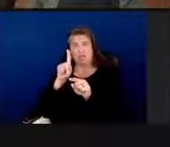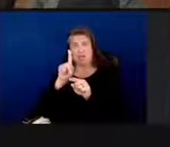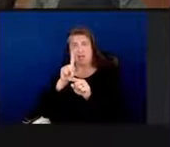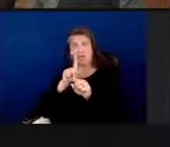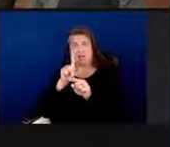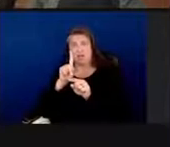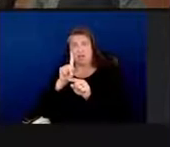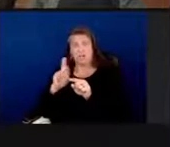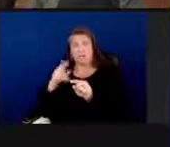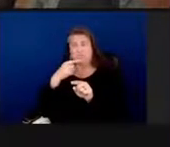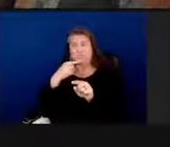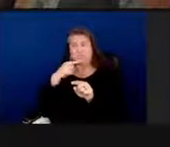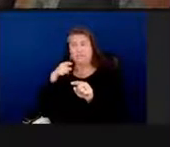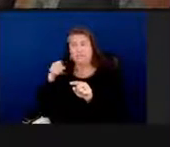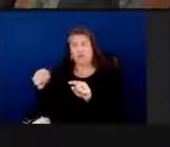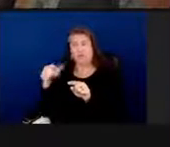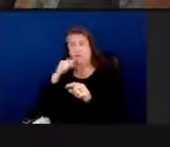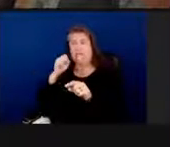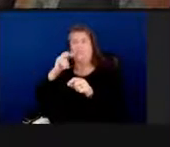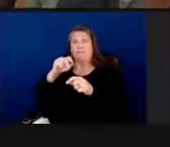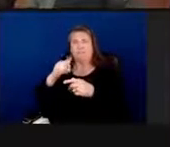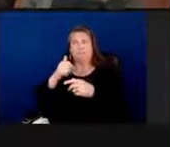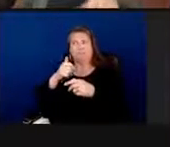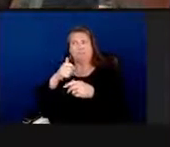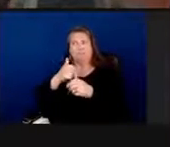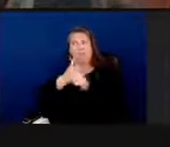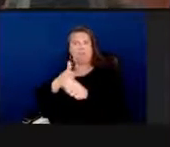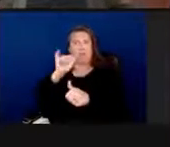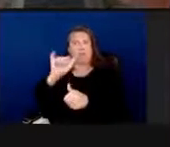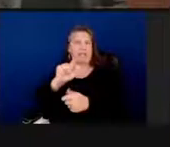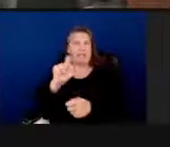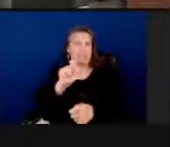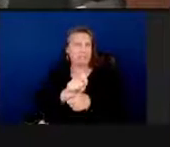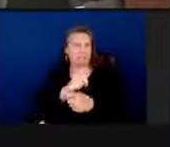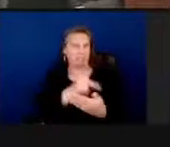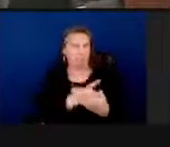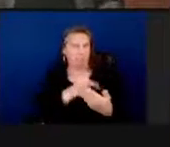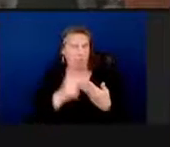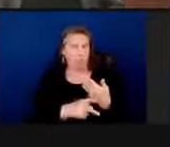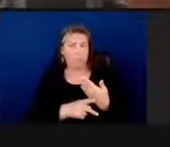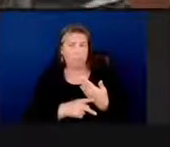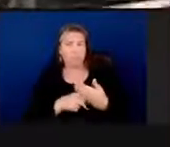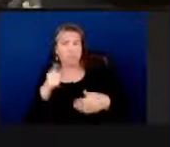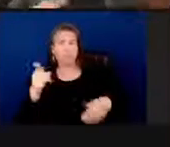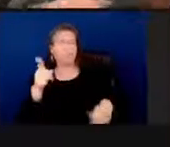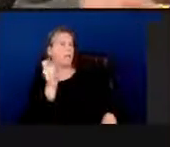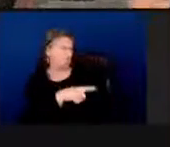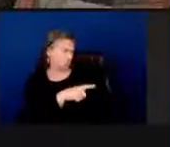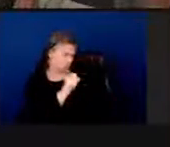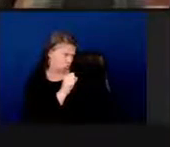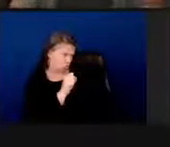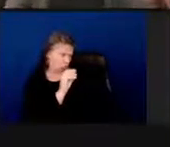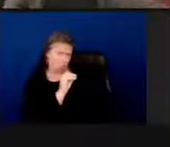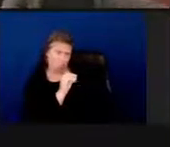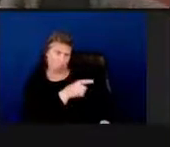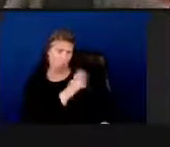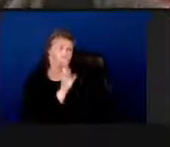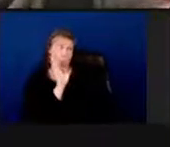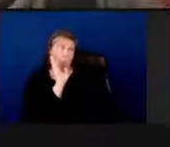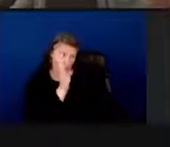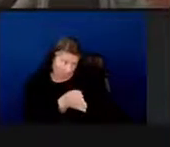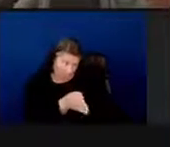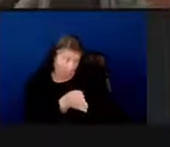لا تطبق هذا الأمر أو هذا البرنامج الخاص. إذن هل سيتم